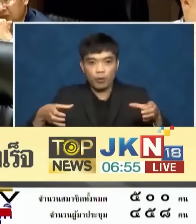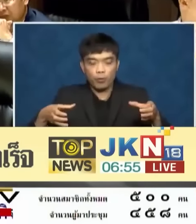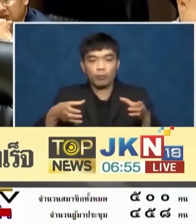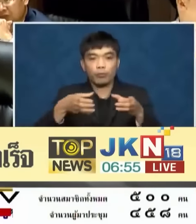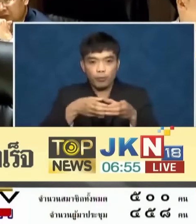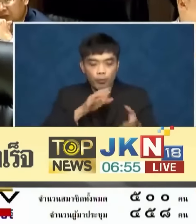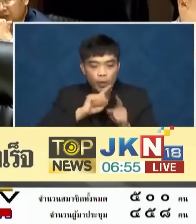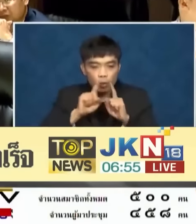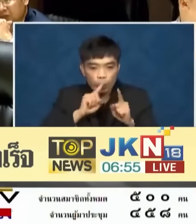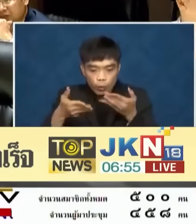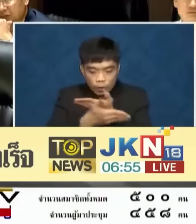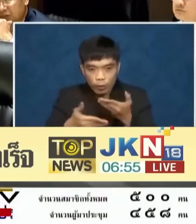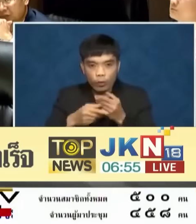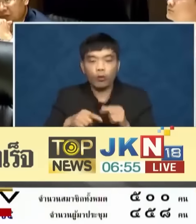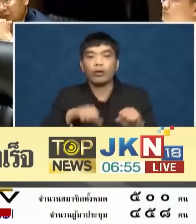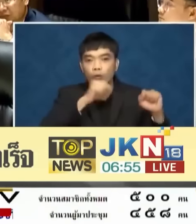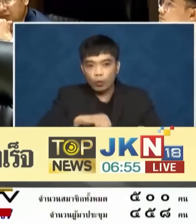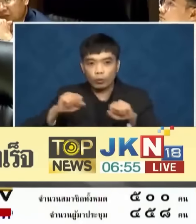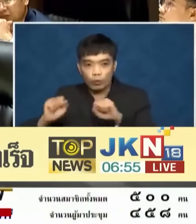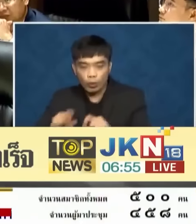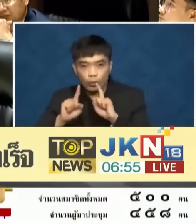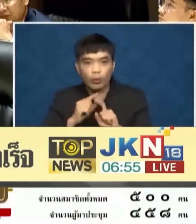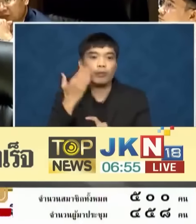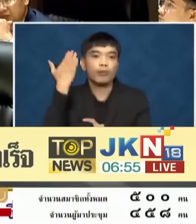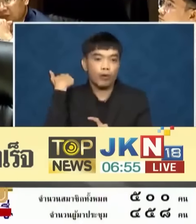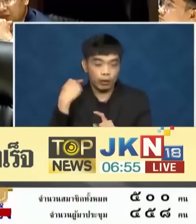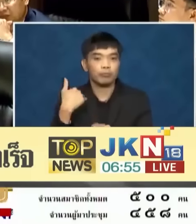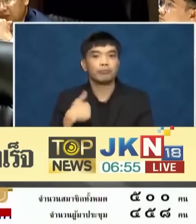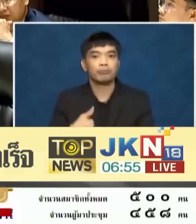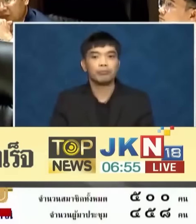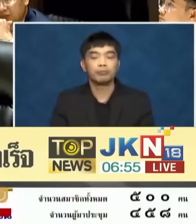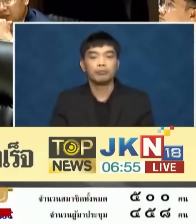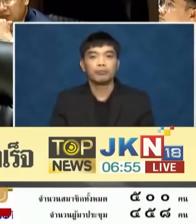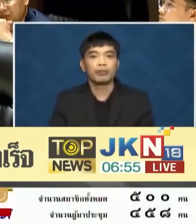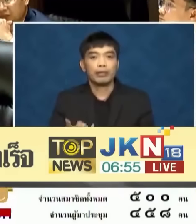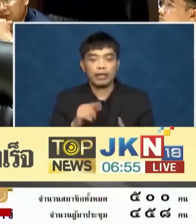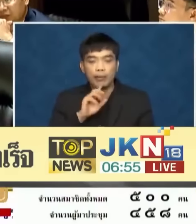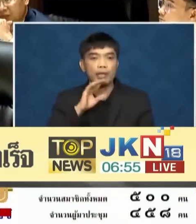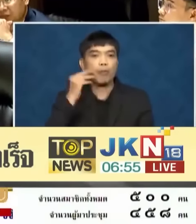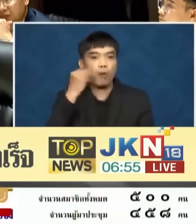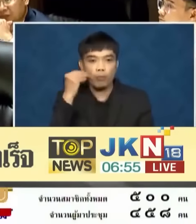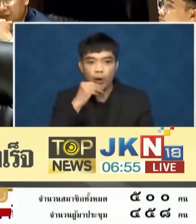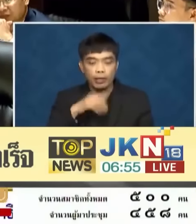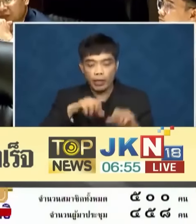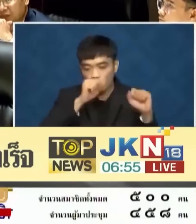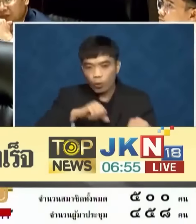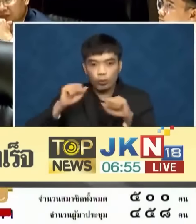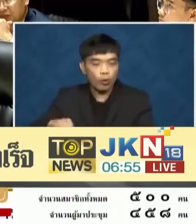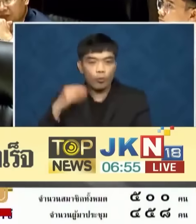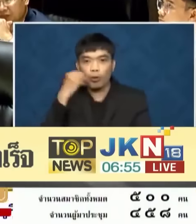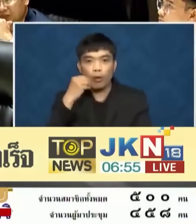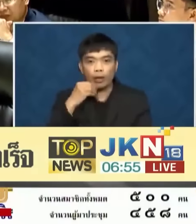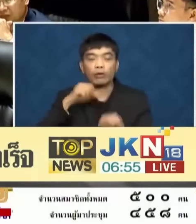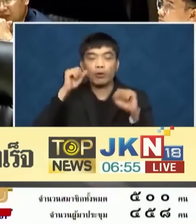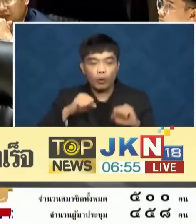ซึ่งก็จะต้องใช้เวลาผ่านชื่อทีละคนนะแล้วปรากฏว่าผ่านนะครบองค์ประชุม